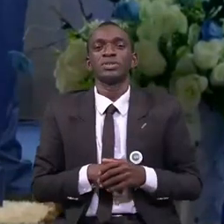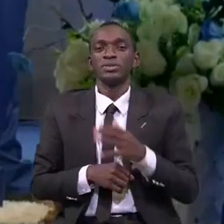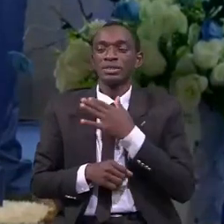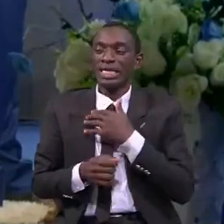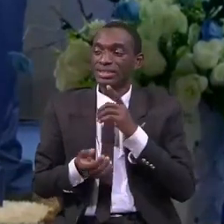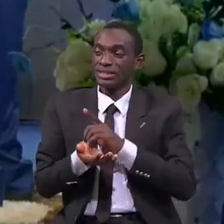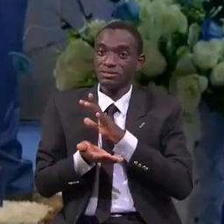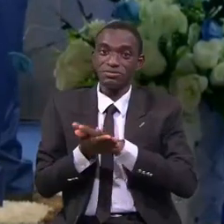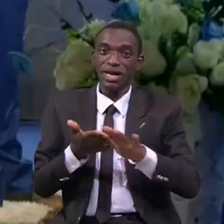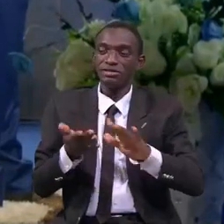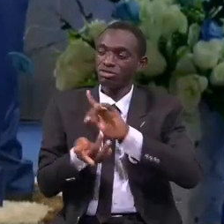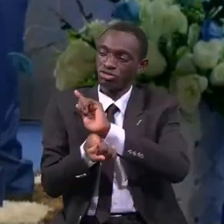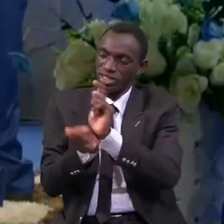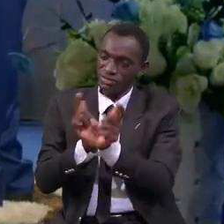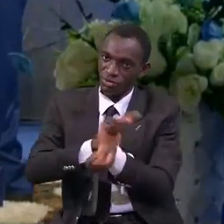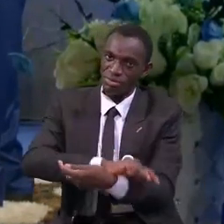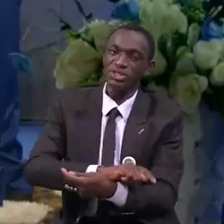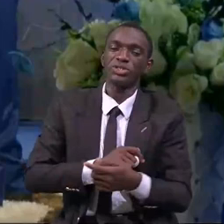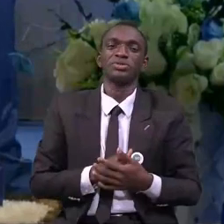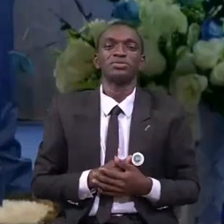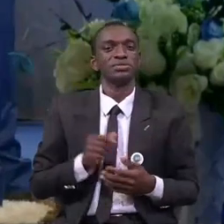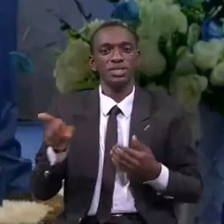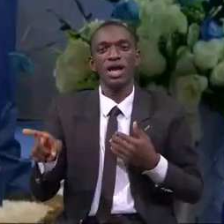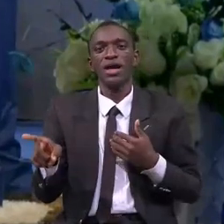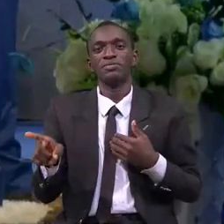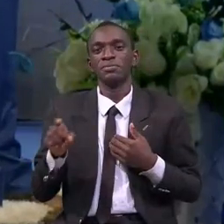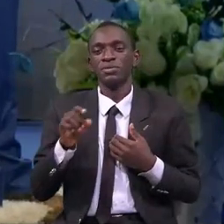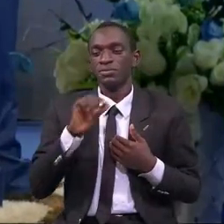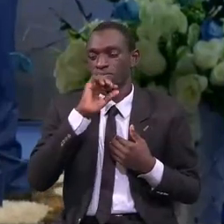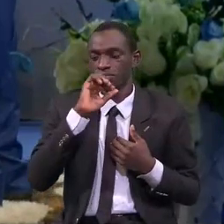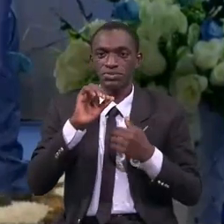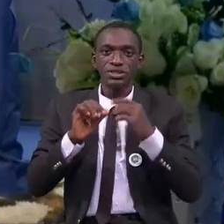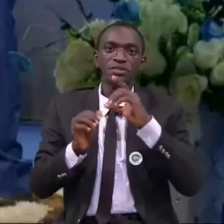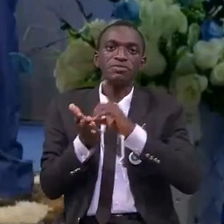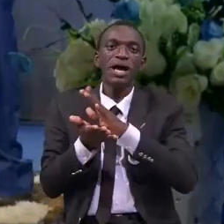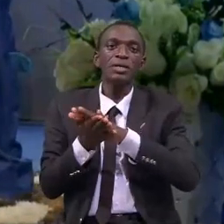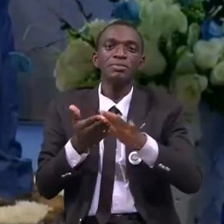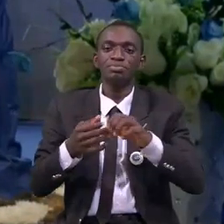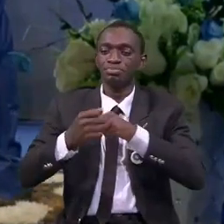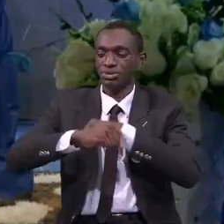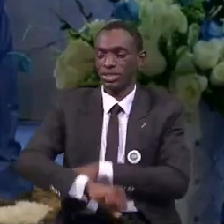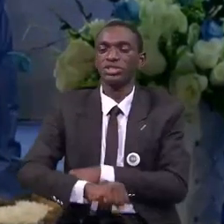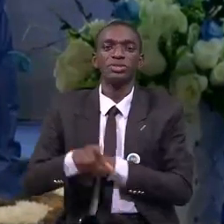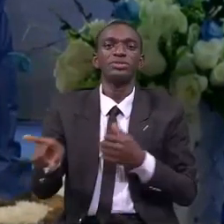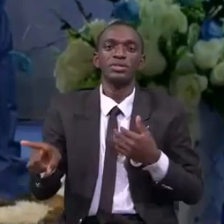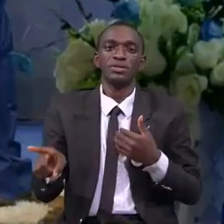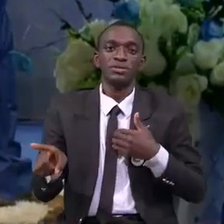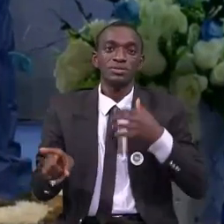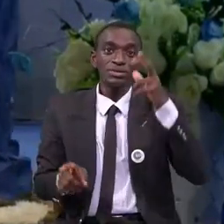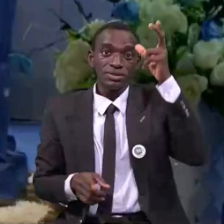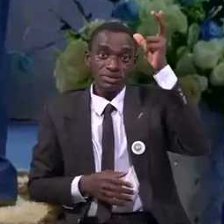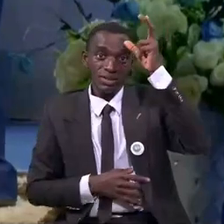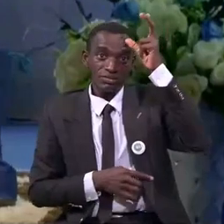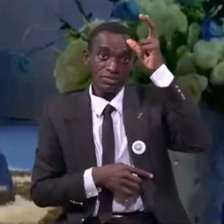divine et la transformation divine et la protection divine sat